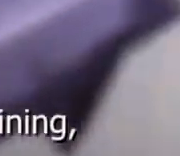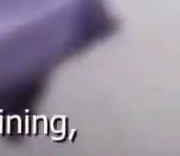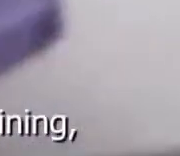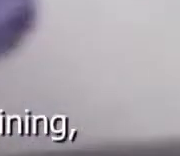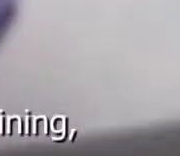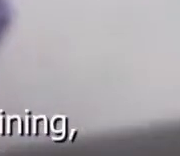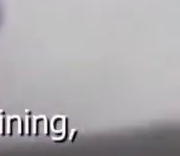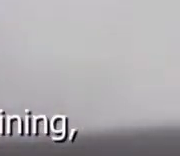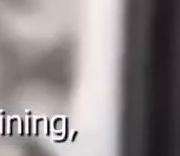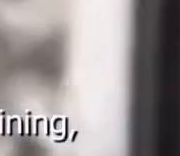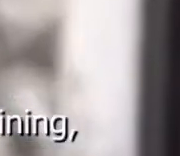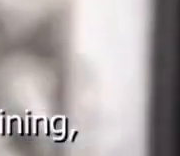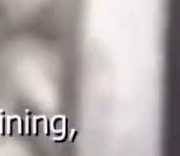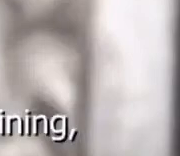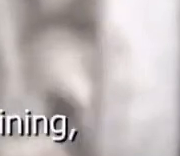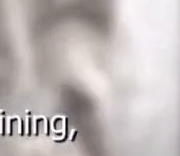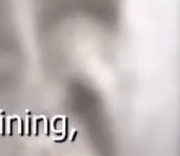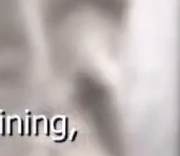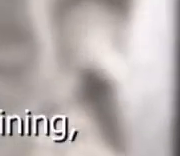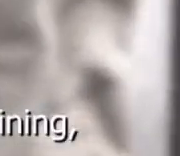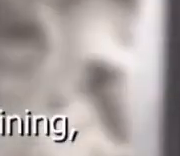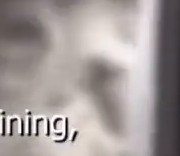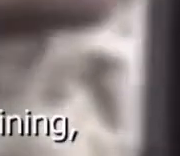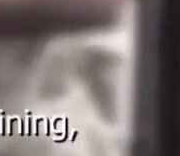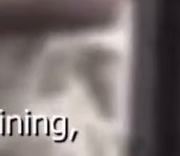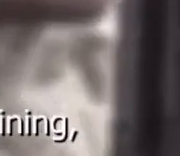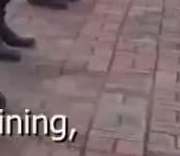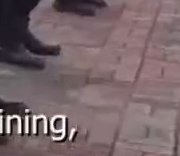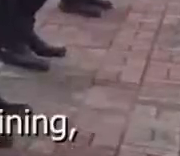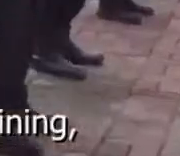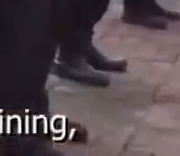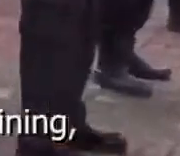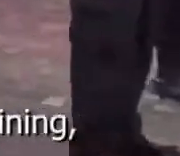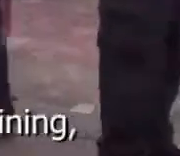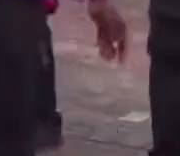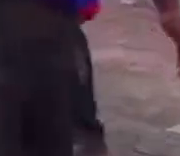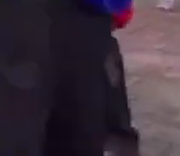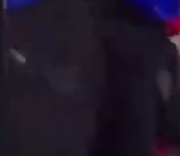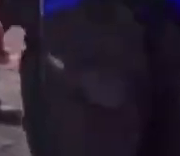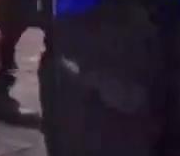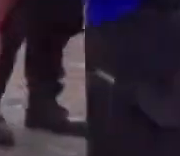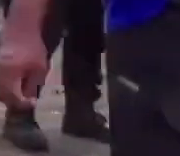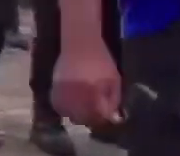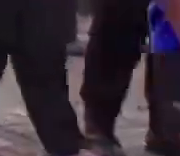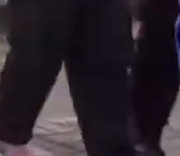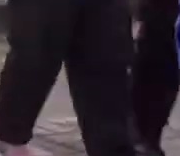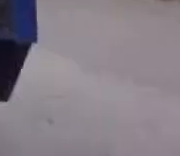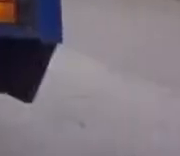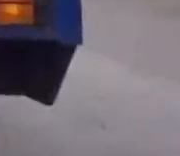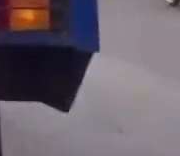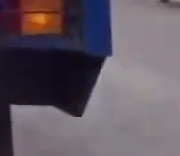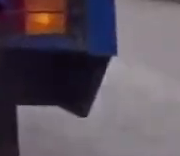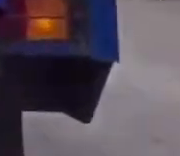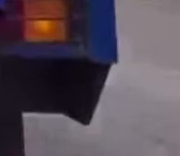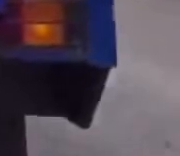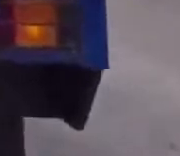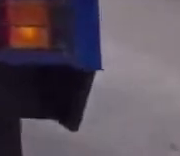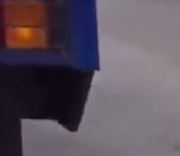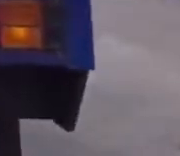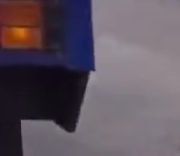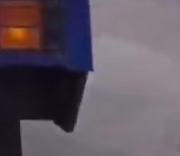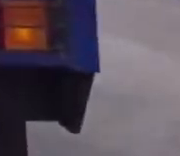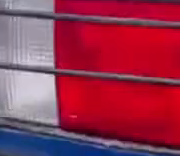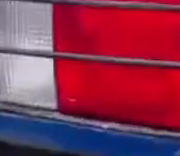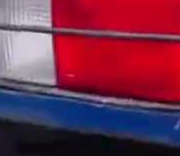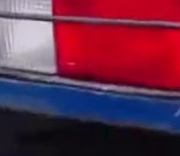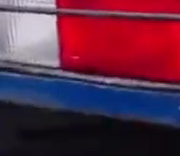tahun 2004, Kementerian Sosial mulai merekrut dan melatih generasi muda dari berbagai unsur